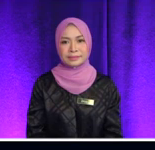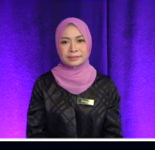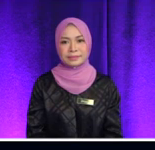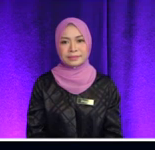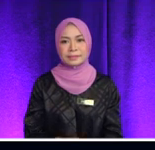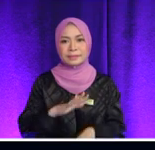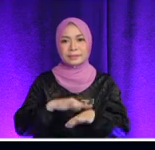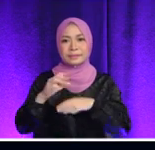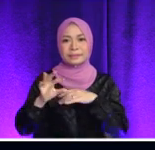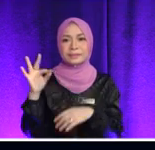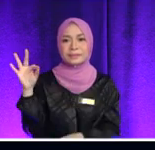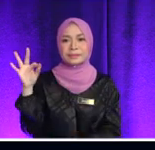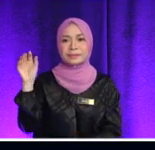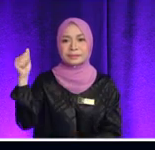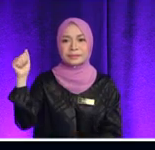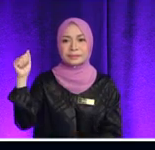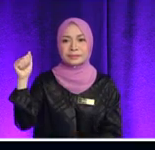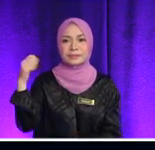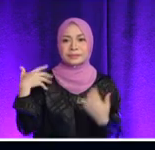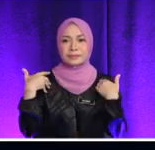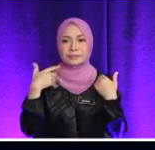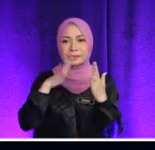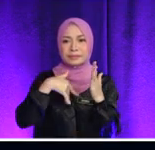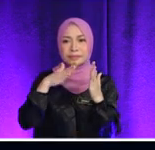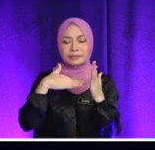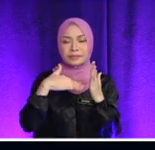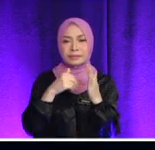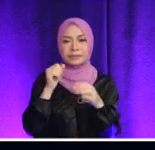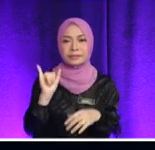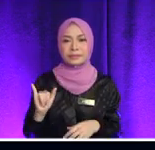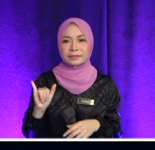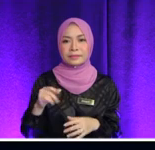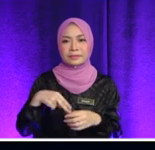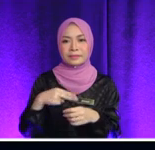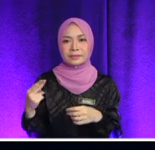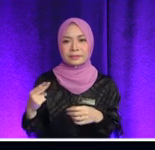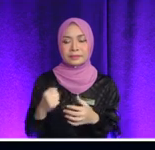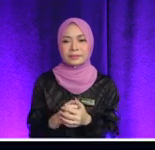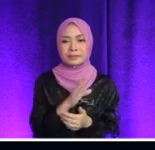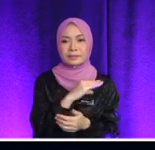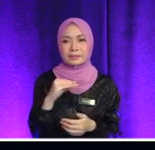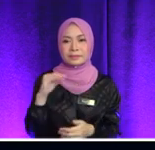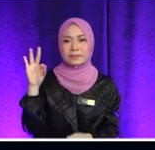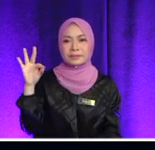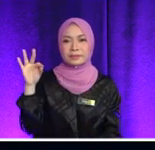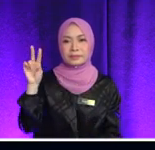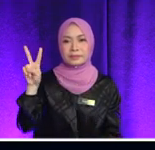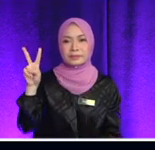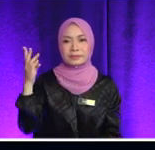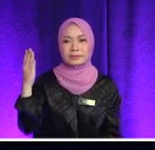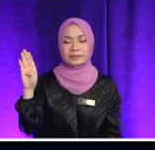Kemudian beliau juga adalah Village Eh pada 1912 dan the gardener